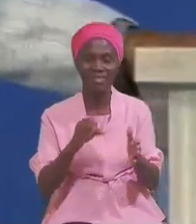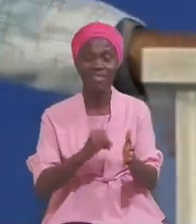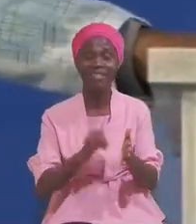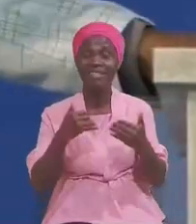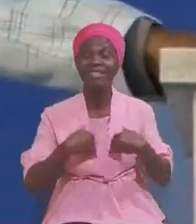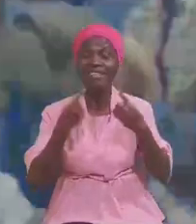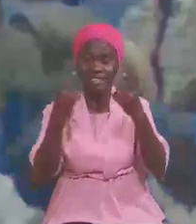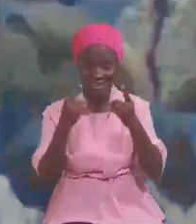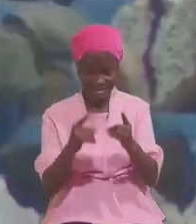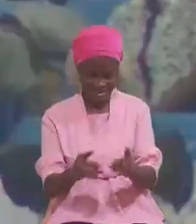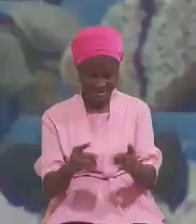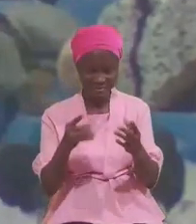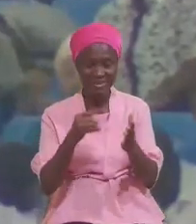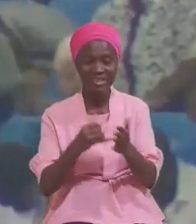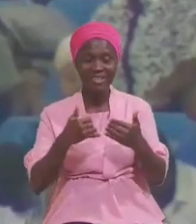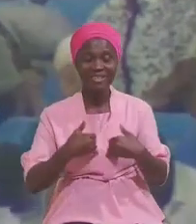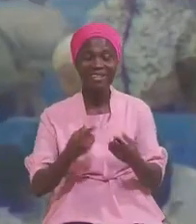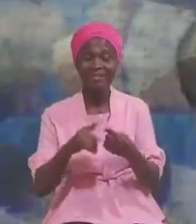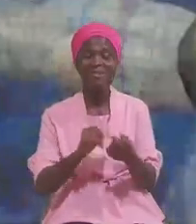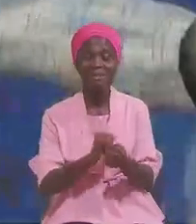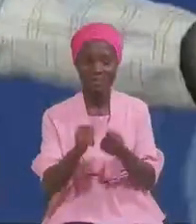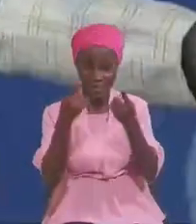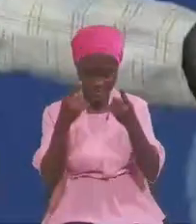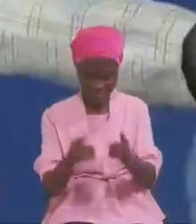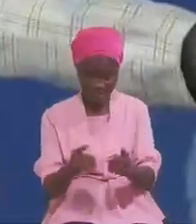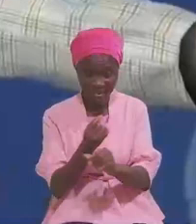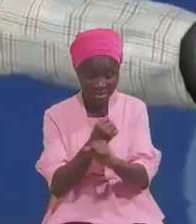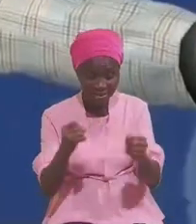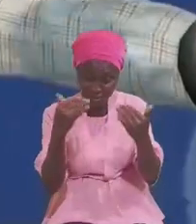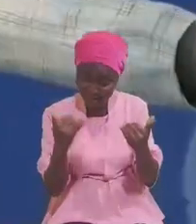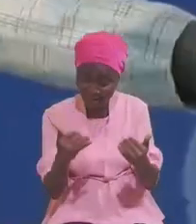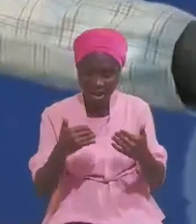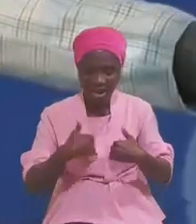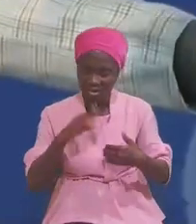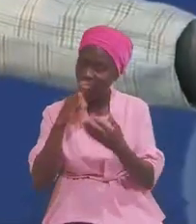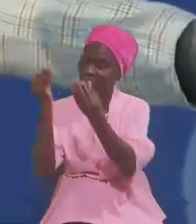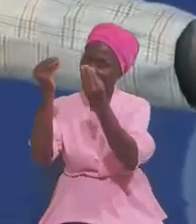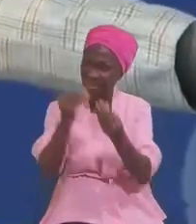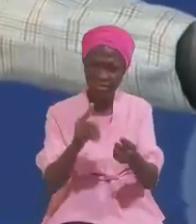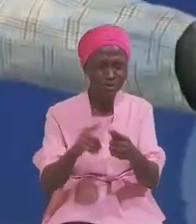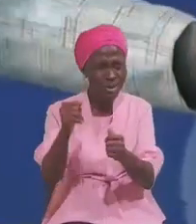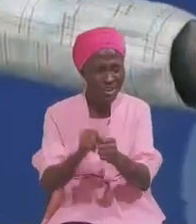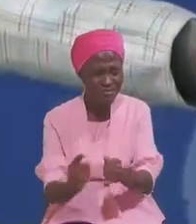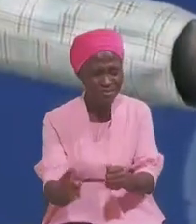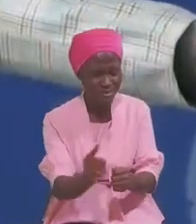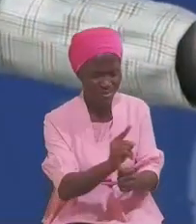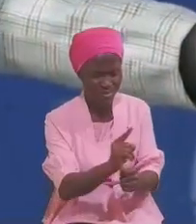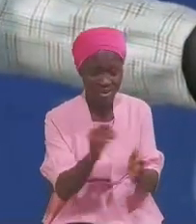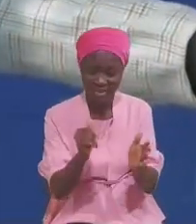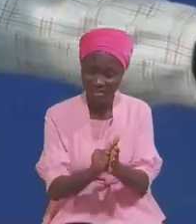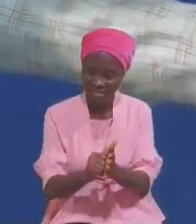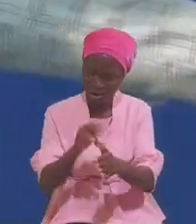Cela s'est accompli. Le salut maintenant, alors, est donné à tous ceux